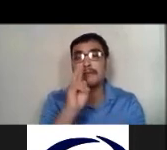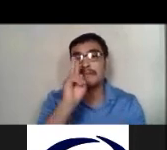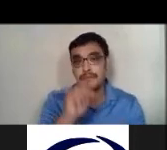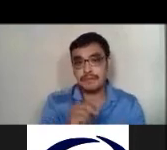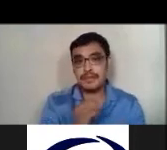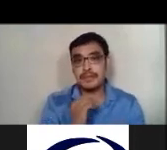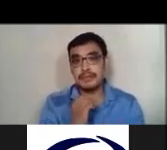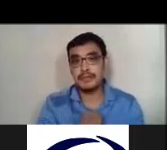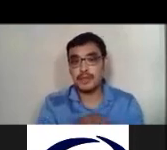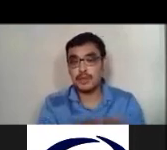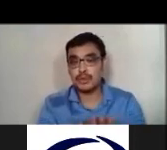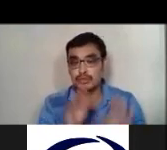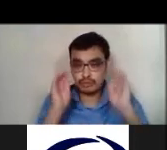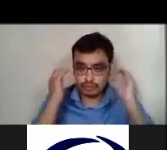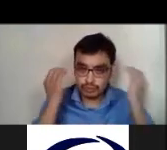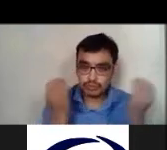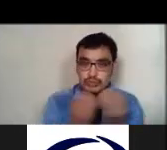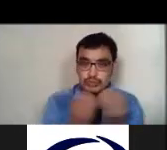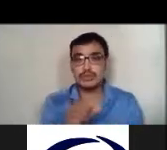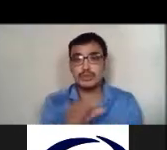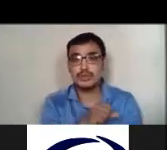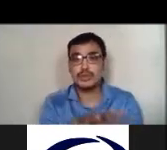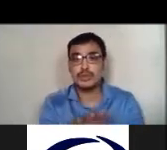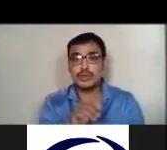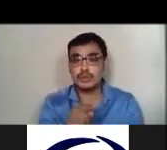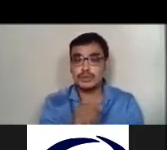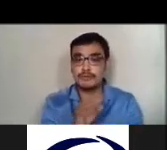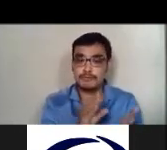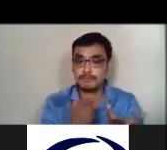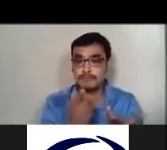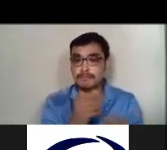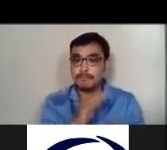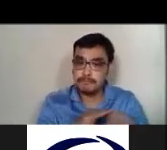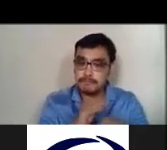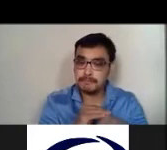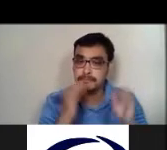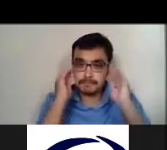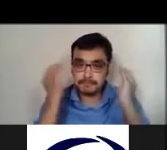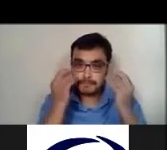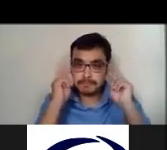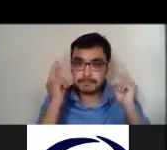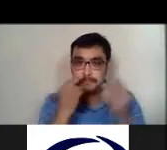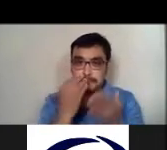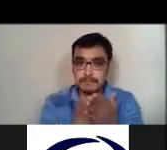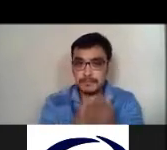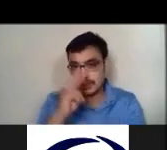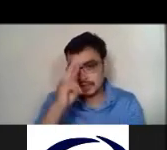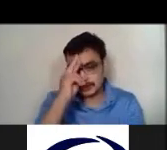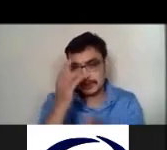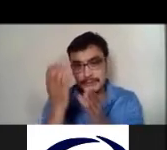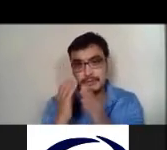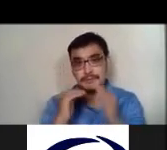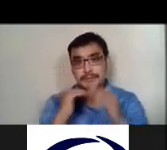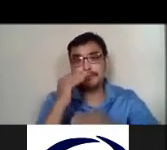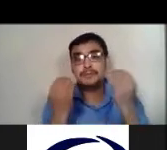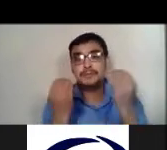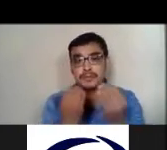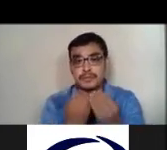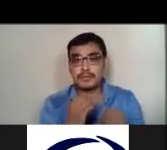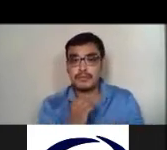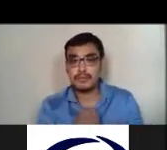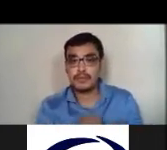पीडितहरूको सुरक्षा र उनीहरूको सिहारमा राज्यको दायित्व कसरी बढाउने, कसरी चाहिँ पीडितहरूको चाहिँ सुरक्षा